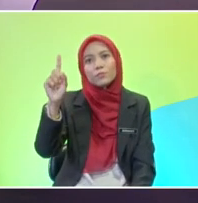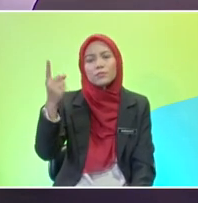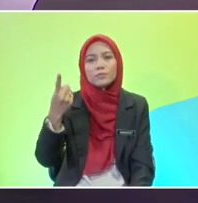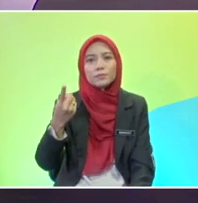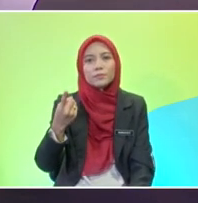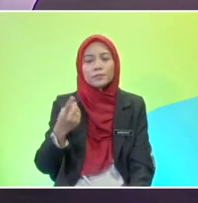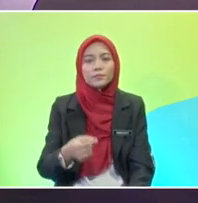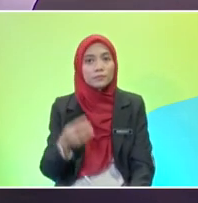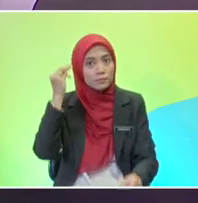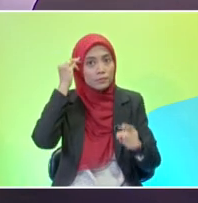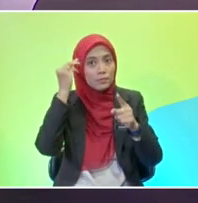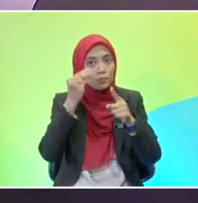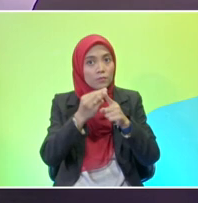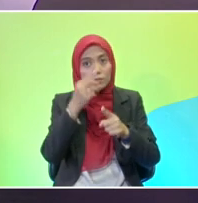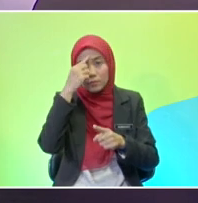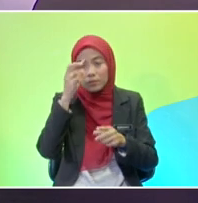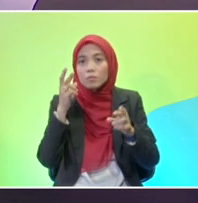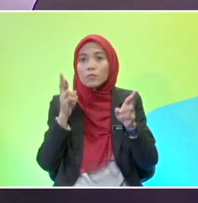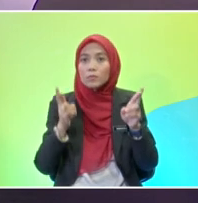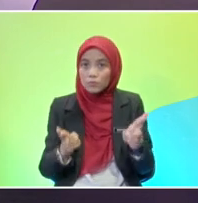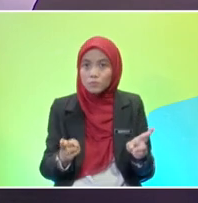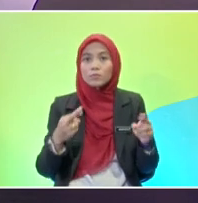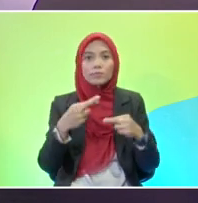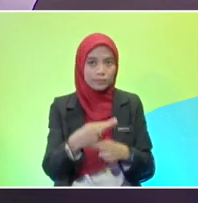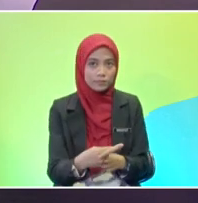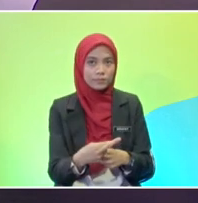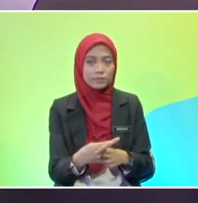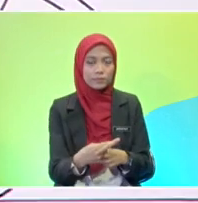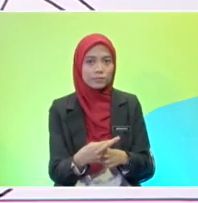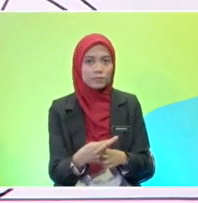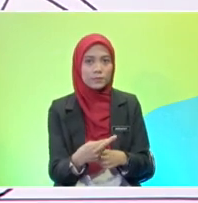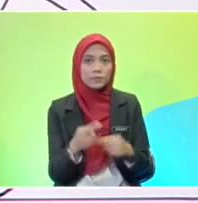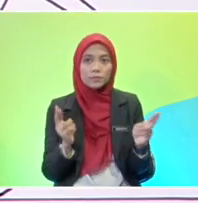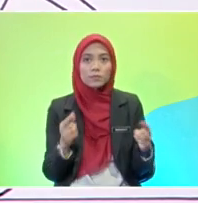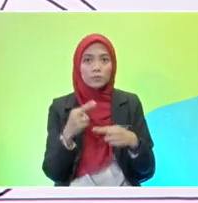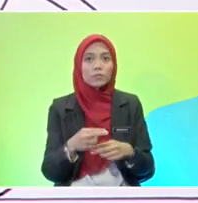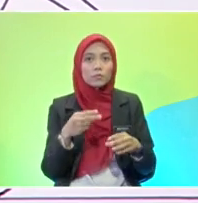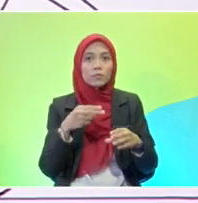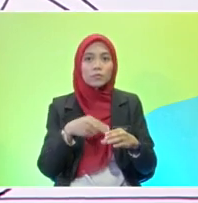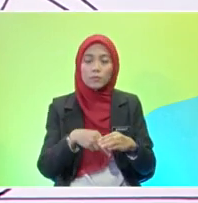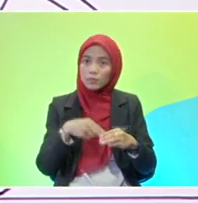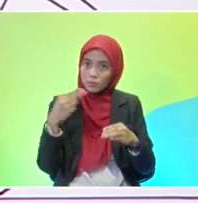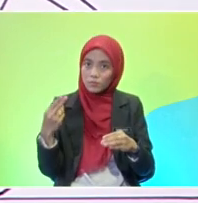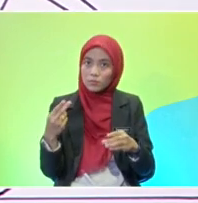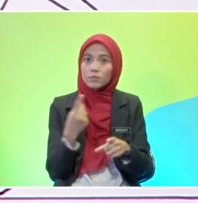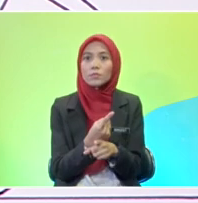untuk ruang ruang yang dihasilkan seimbang betul